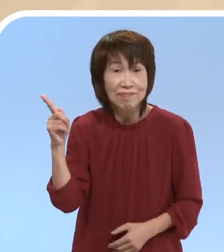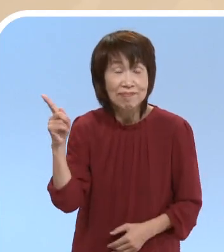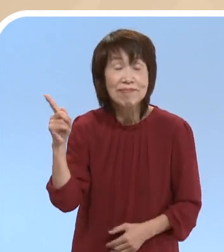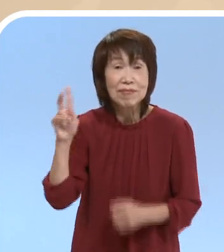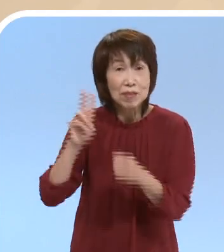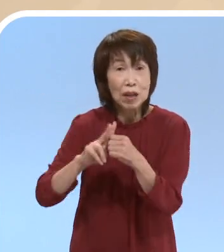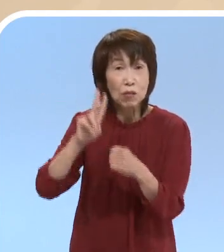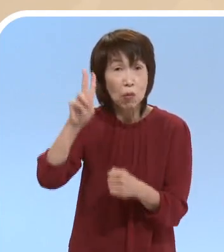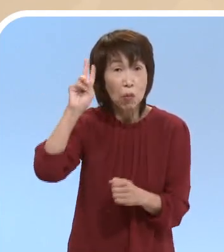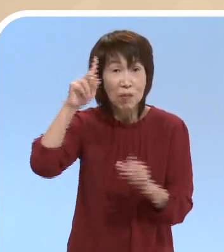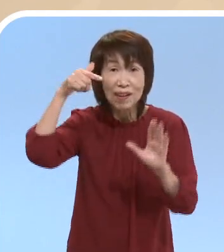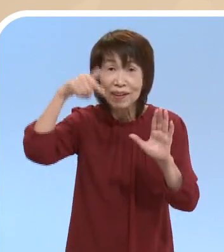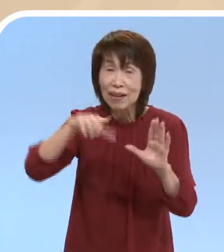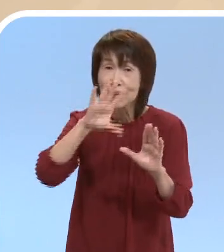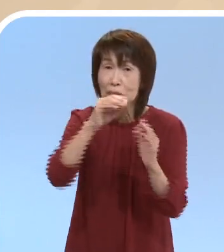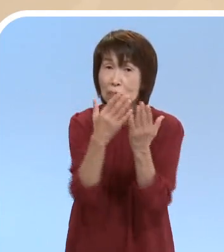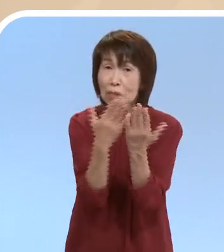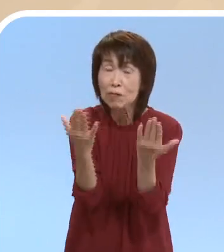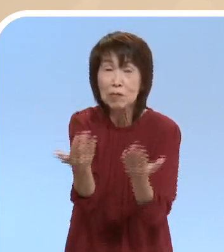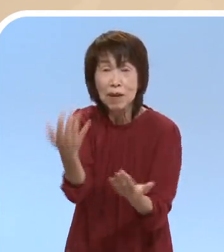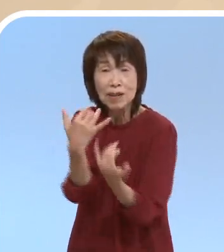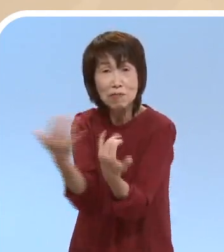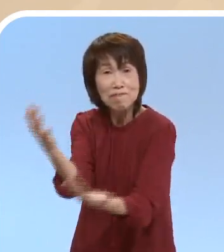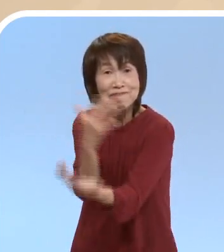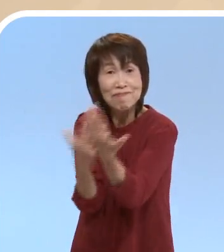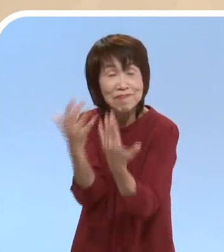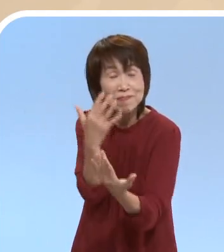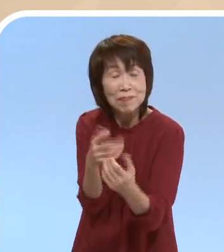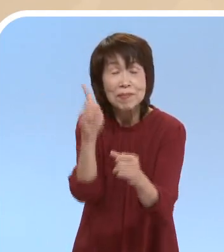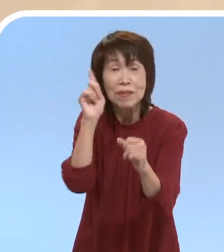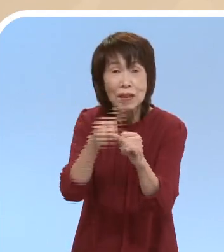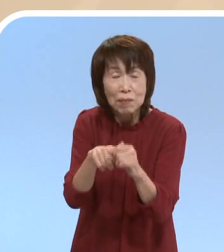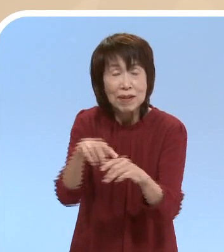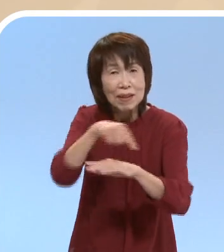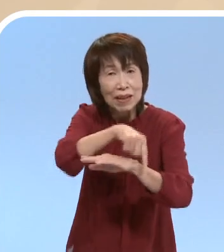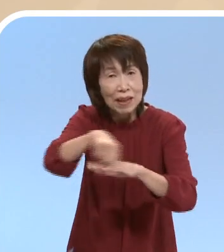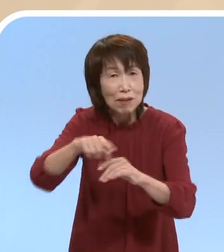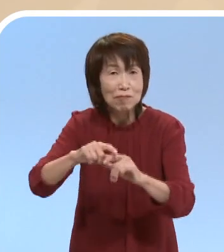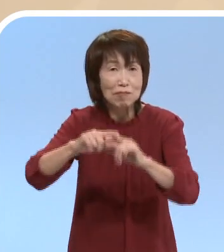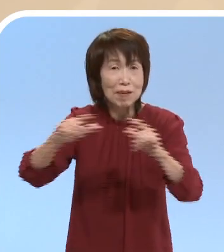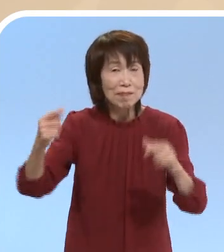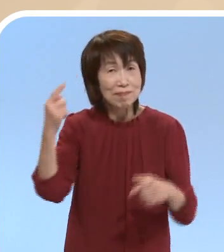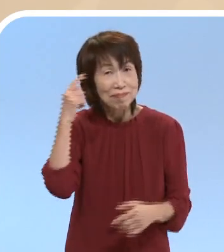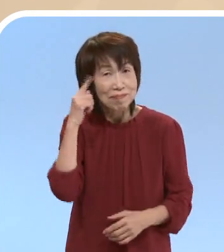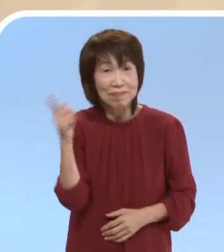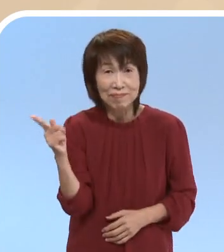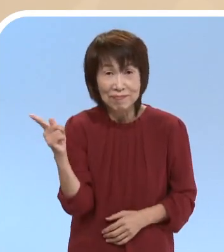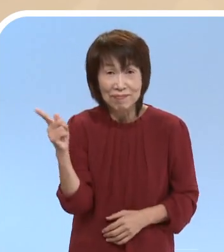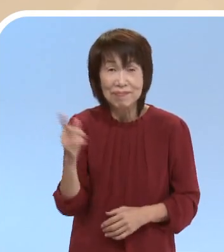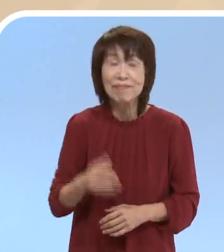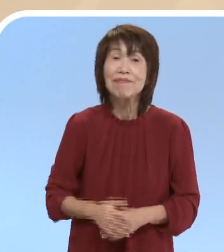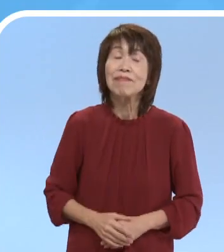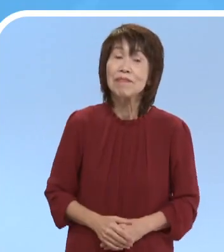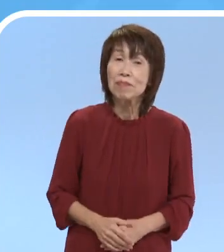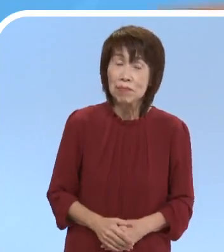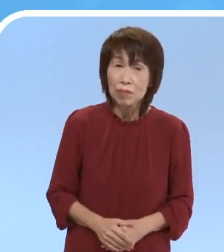と名付け、2025年の大阪・関西万博に向けて続々とパビリオンを開設